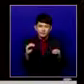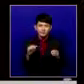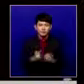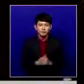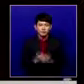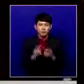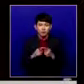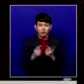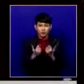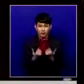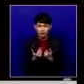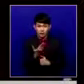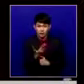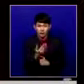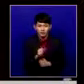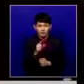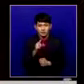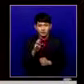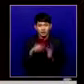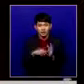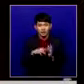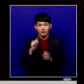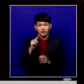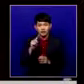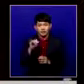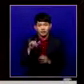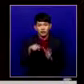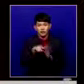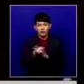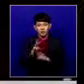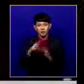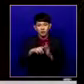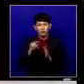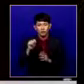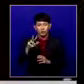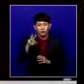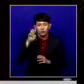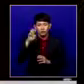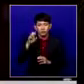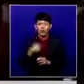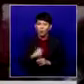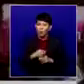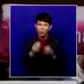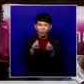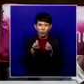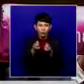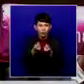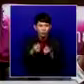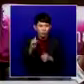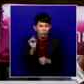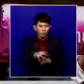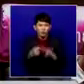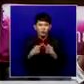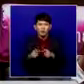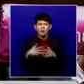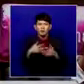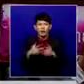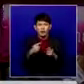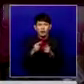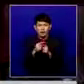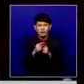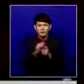แต่ว่ากรณีท่านสรัญรุตเนี่ยก็บอกว่าเนื้อหาแรงเนี่ยไม่เป็นไรแต่ยังไงเกี่ยวกับเรื่องของถ้อยคำที่ไม่สุภาพ